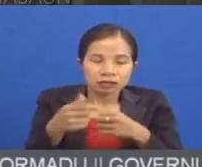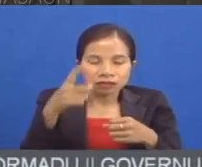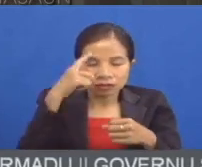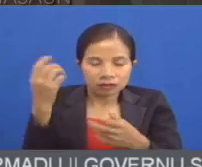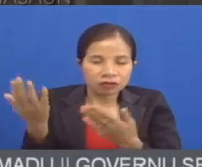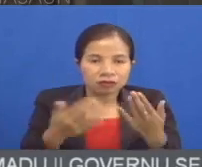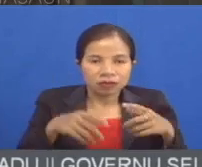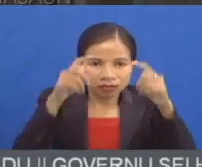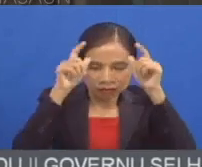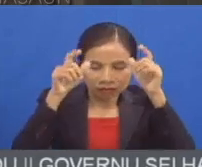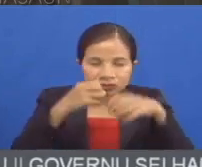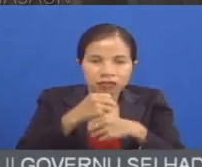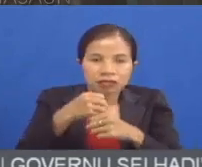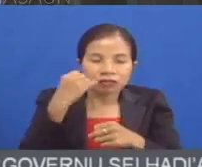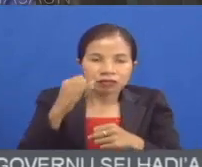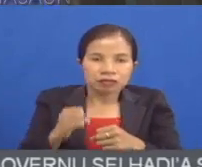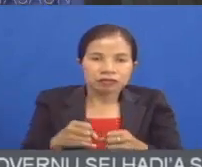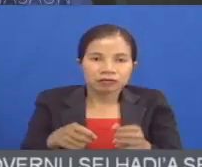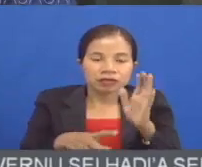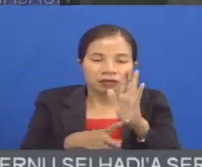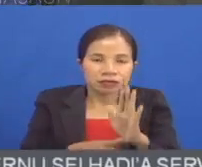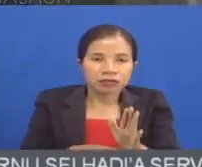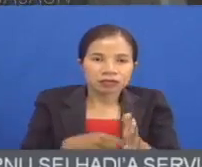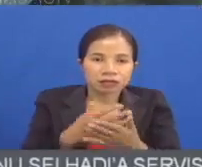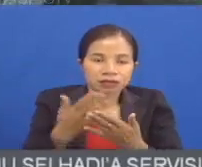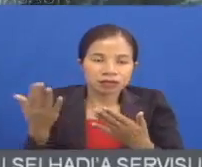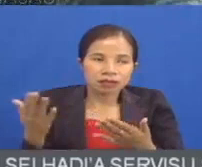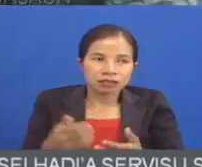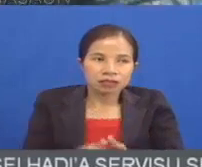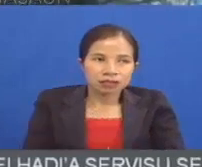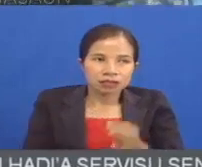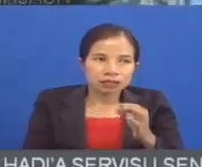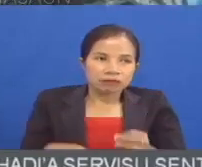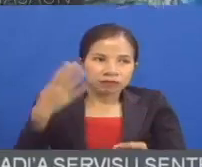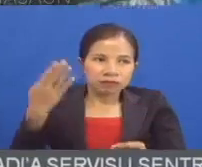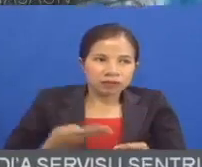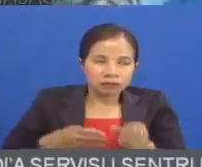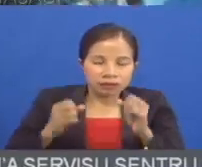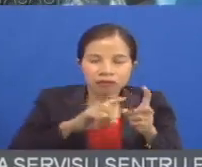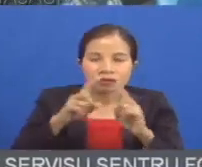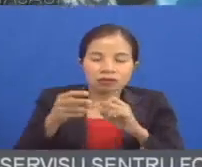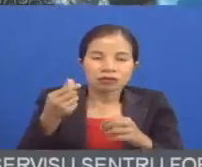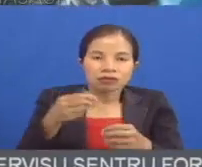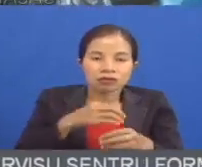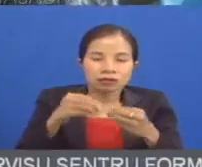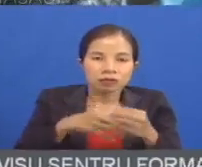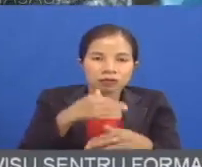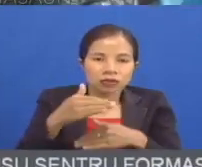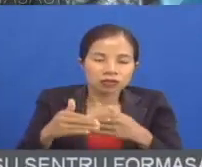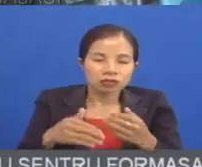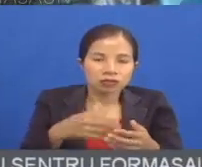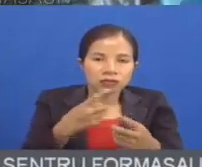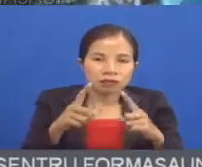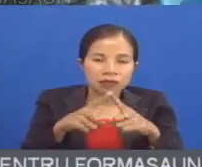Timor-Leste, hau se hal entrevista ho representante ba iha mobiliaru ne Rasi. Karik mana, bale spukai tuan, lelu kita na proses produsang ba iha